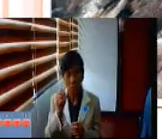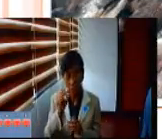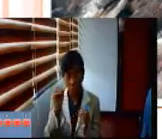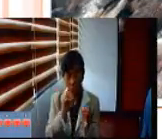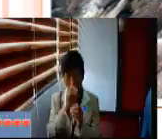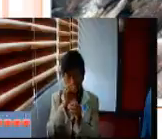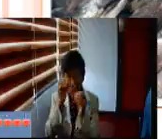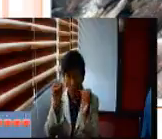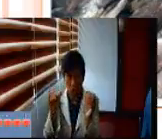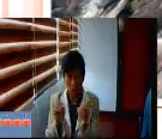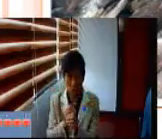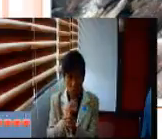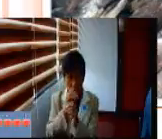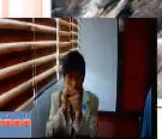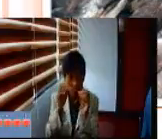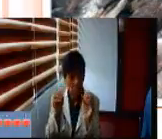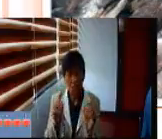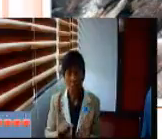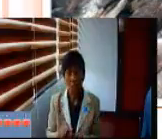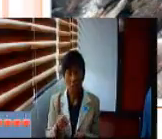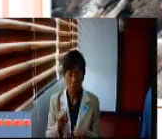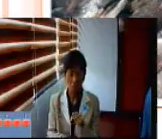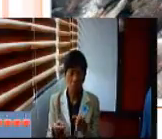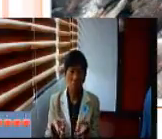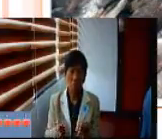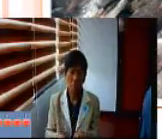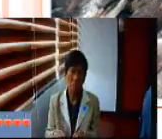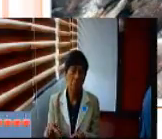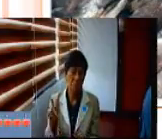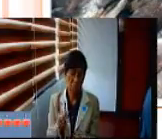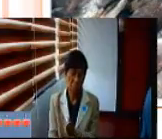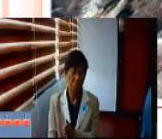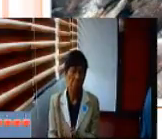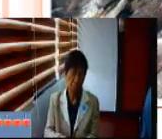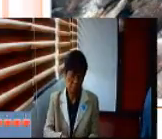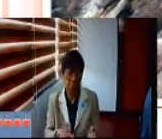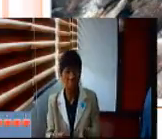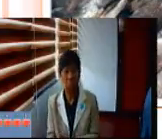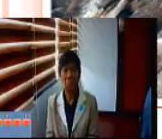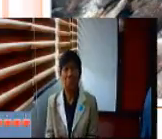cramp na sila doon, so namatay na sila. So, it can happen,